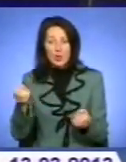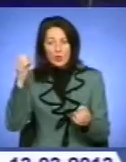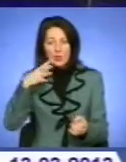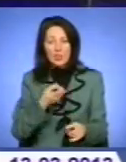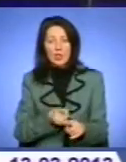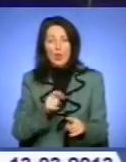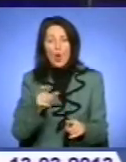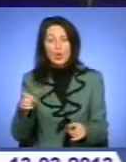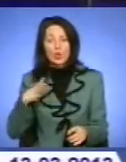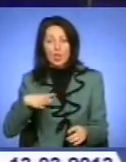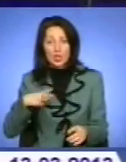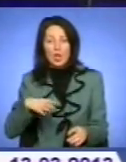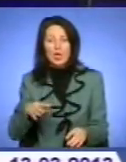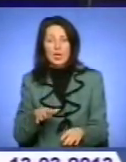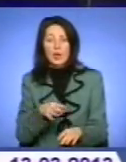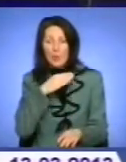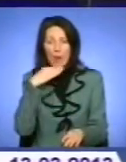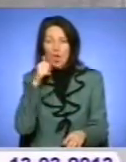у Шимківцях наші кореспонденти.